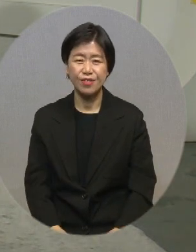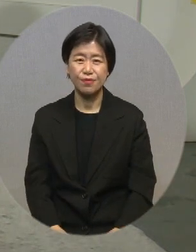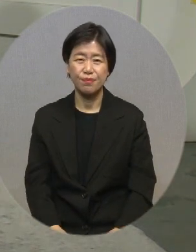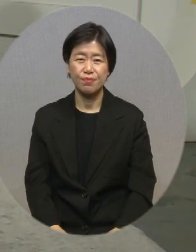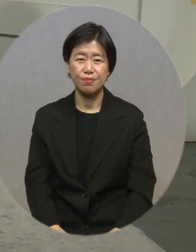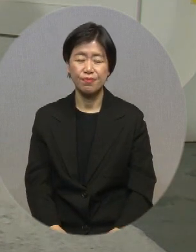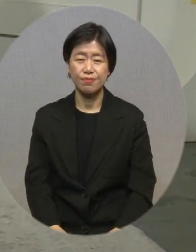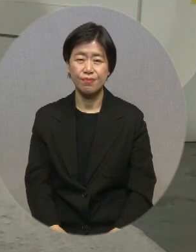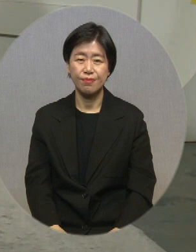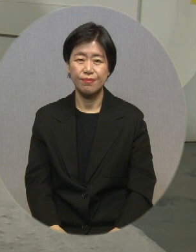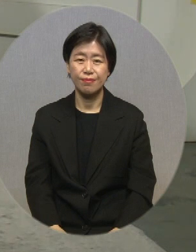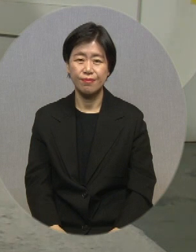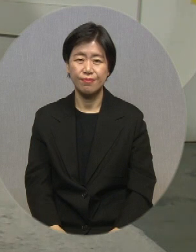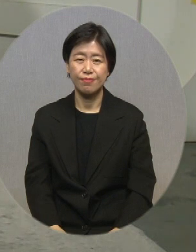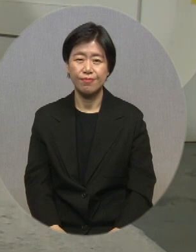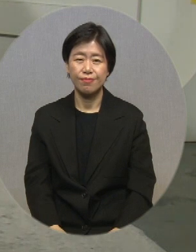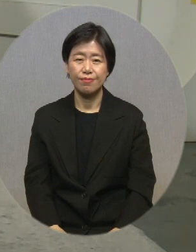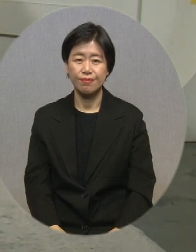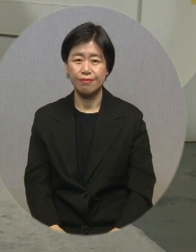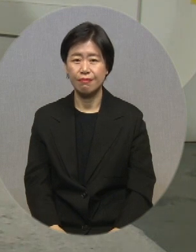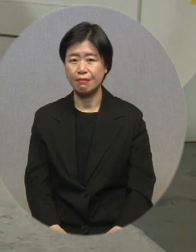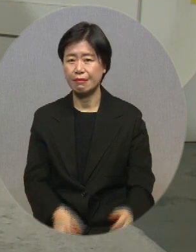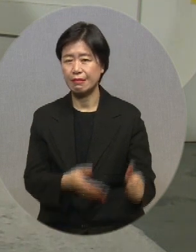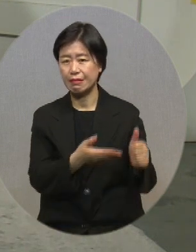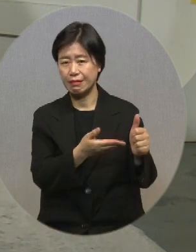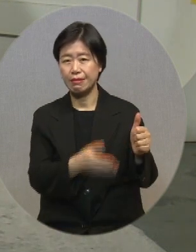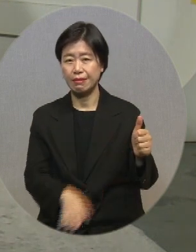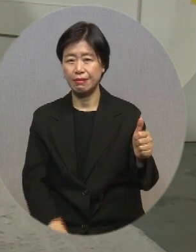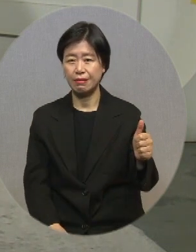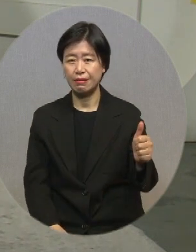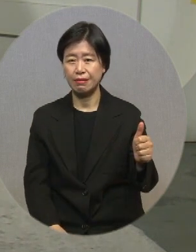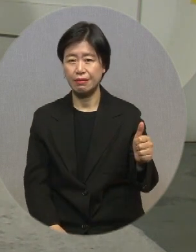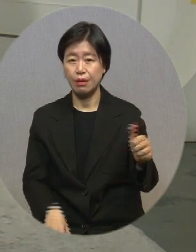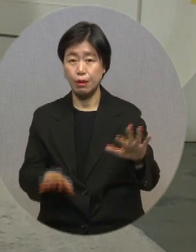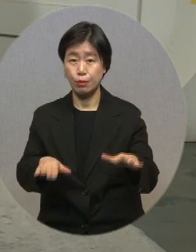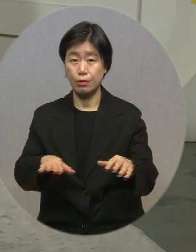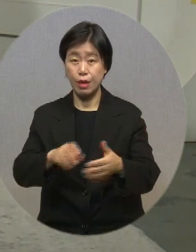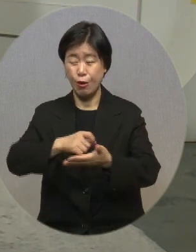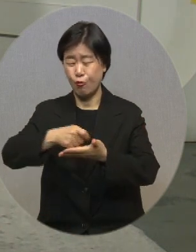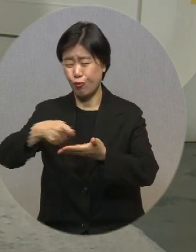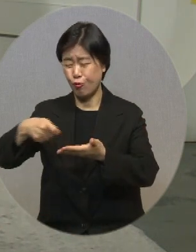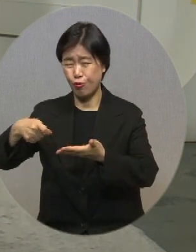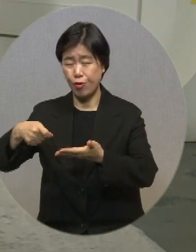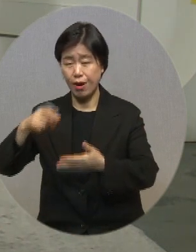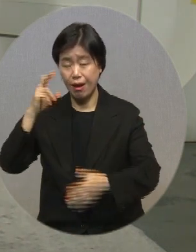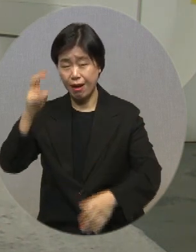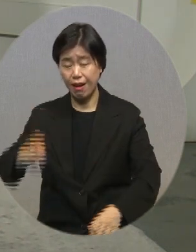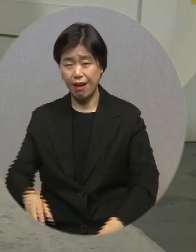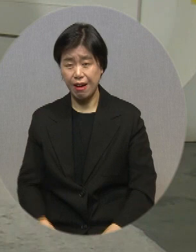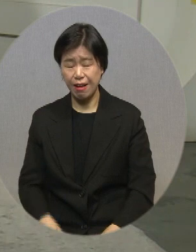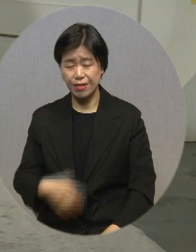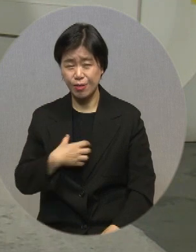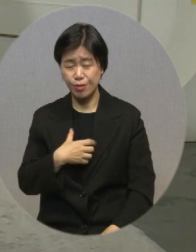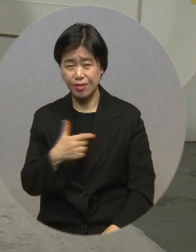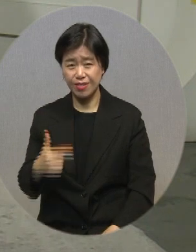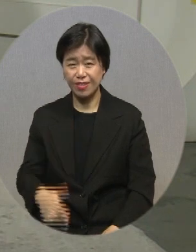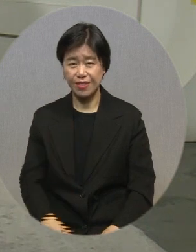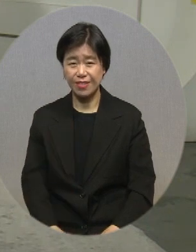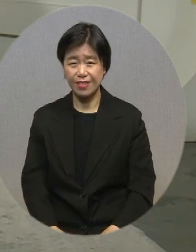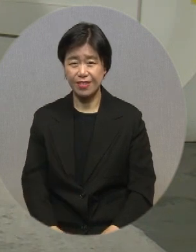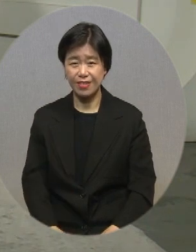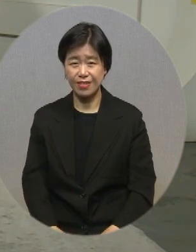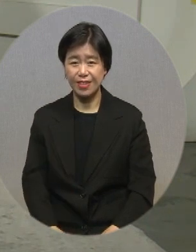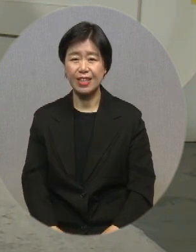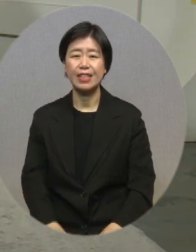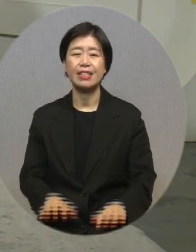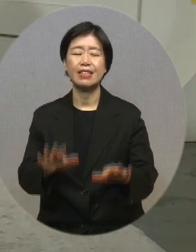나오고 아이고 야, 이 선생님 네. 네. 나 오늘 장편 소설을 쓰면 이거 프로그램 어떻게 되나 나 걱정했는데 여기서